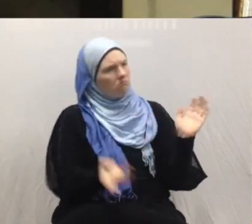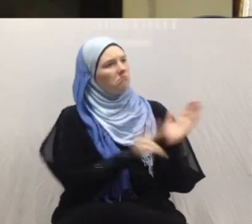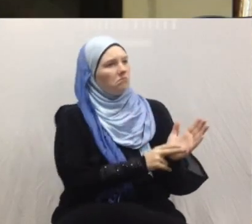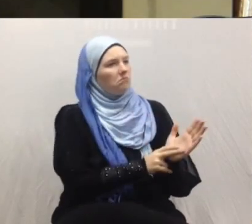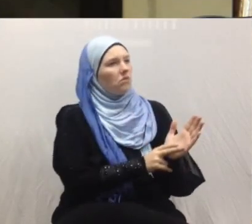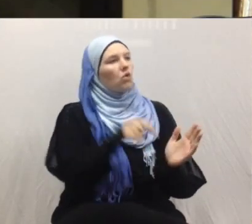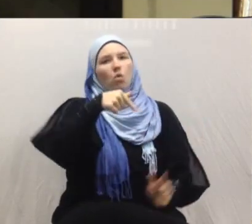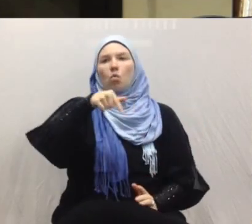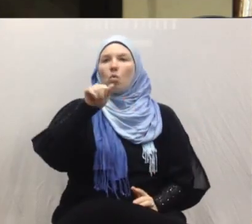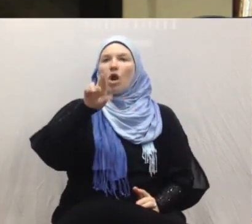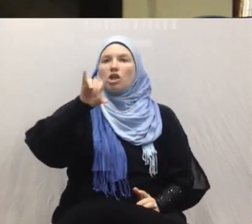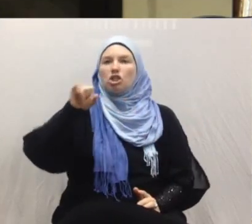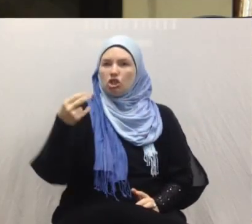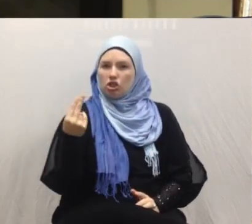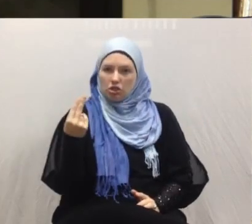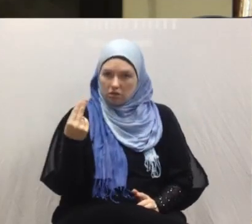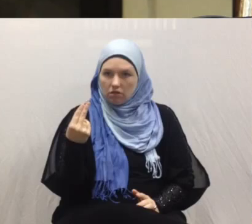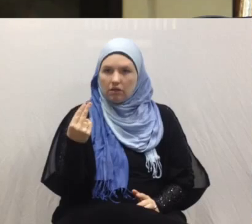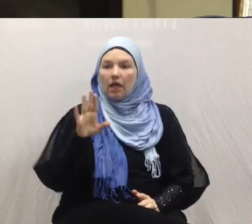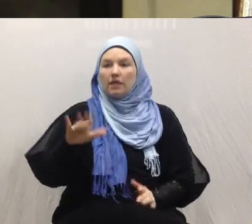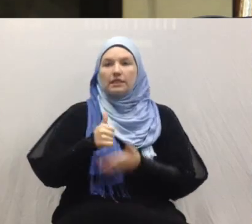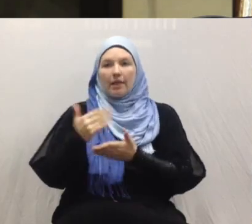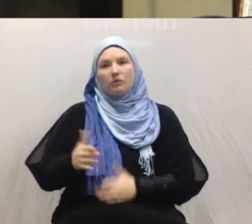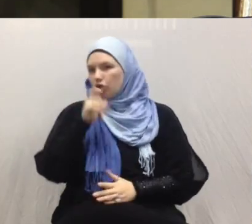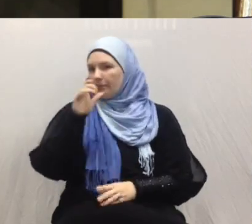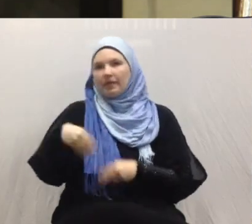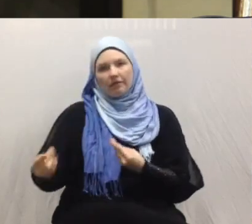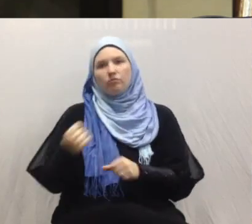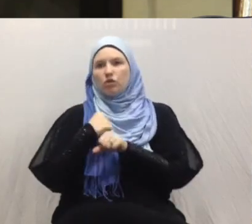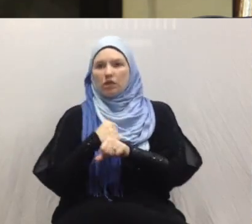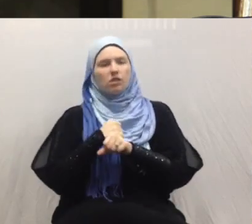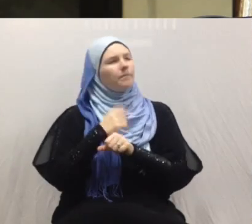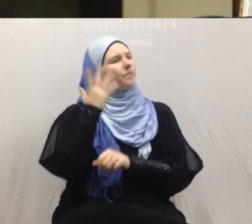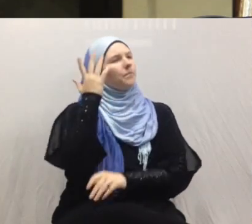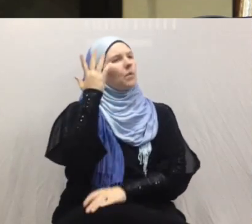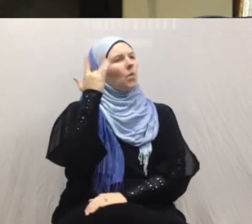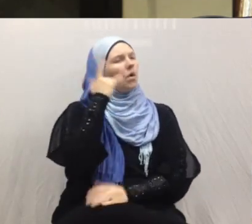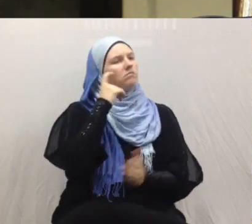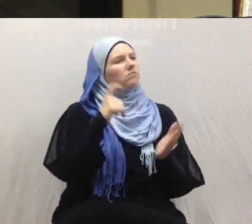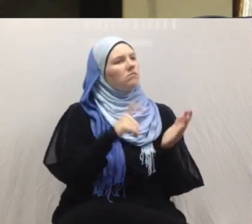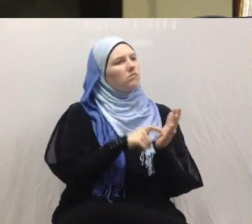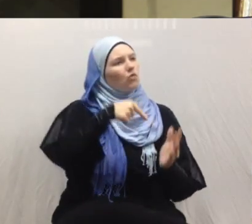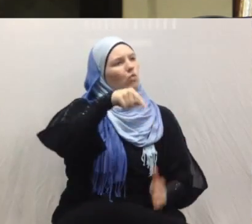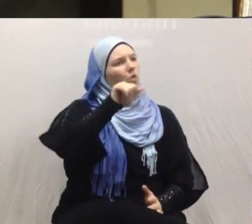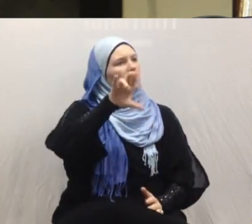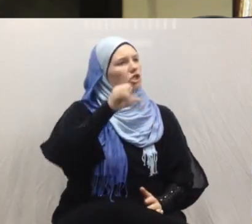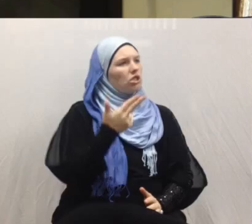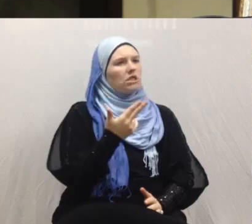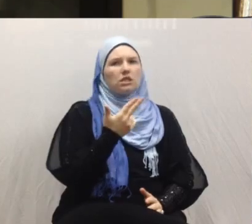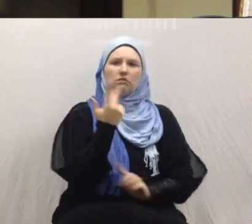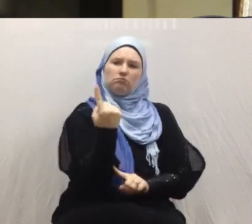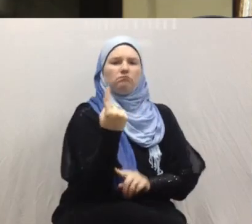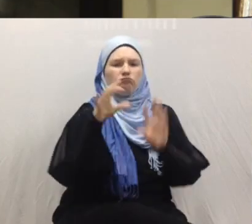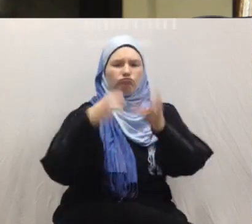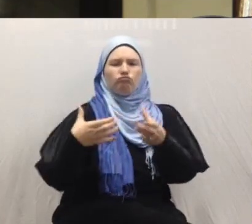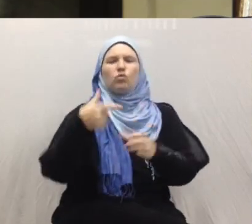Quraysh and their helpers shall not be given protection. Why is the Prophet ﷺ singling